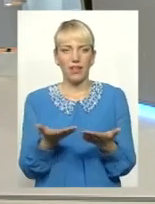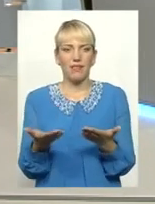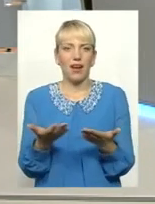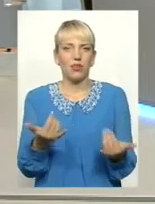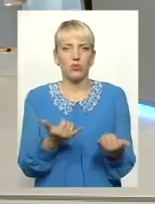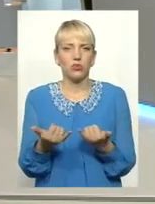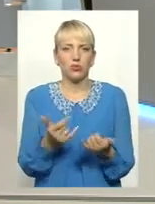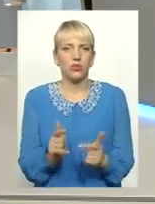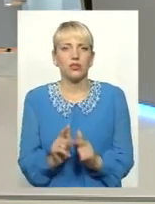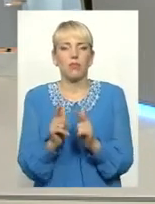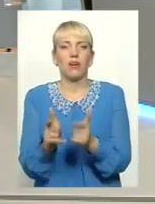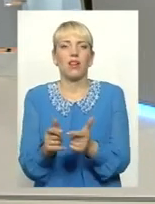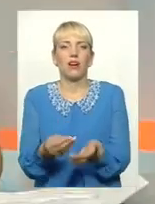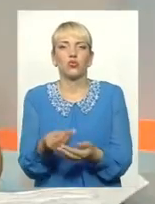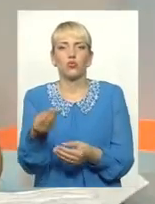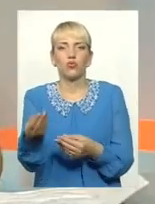прилаштувати цих цуциків